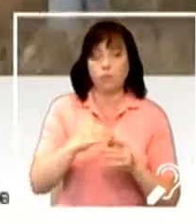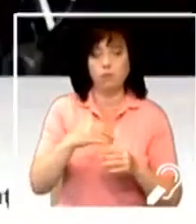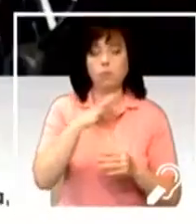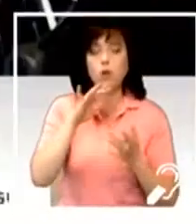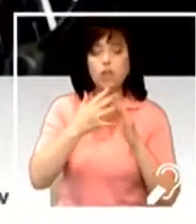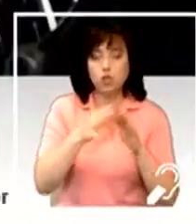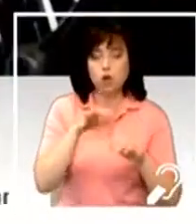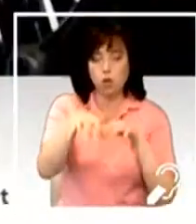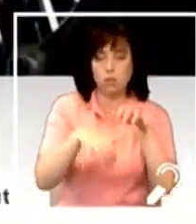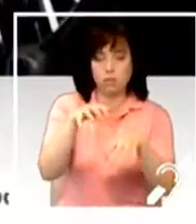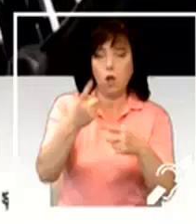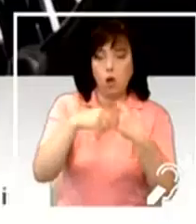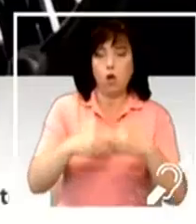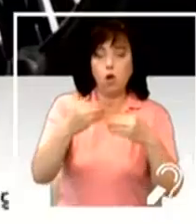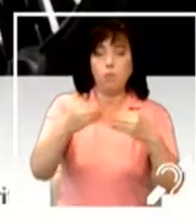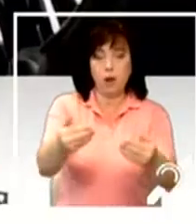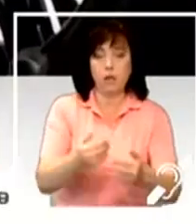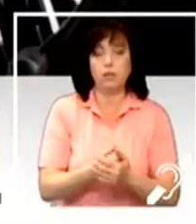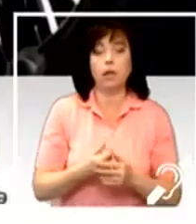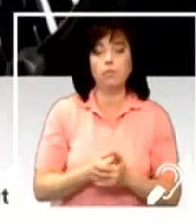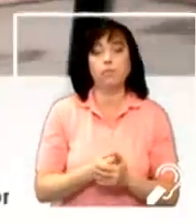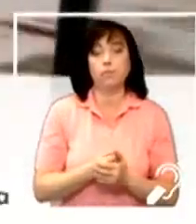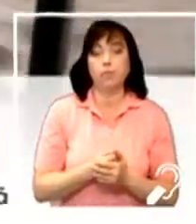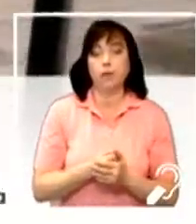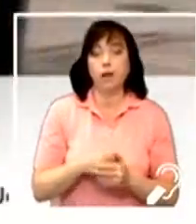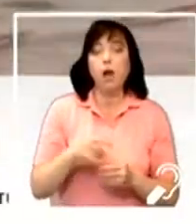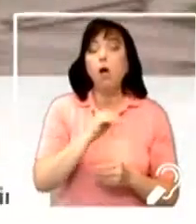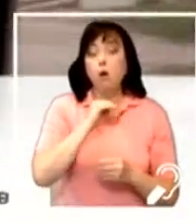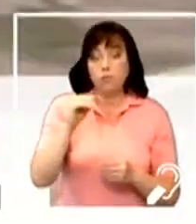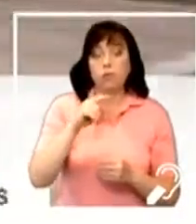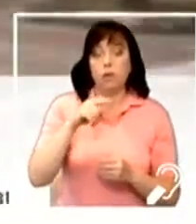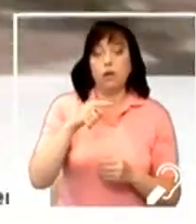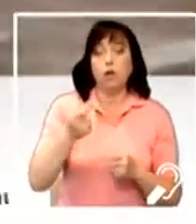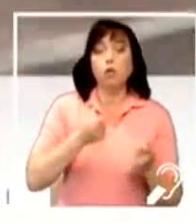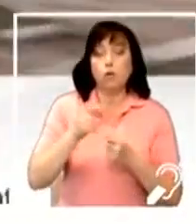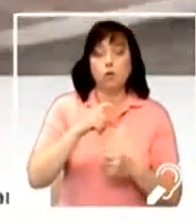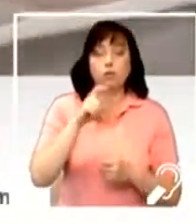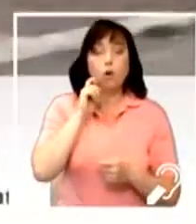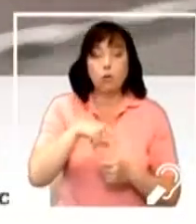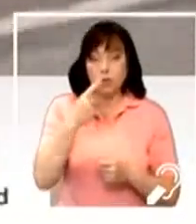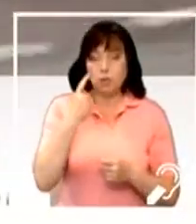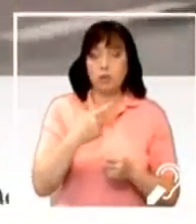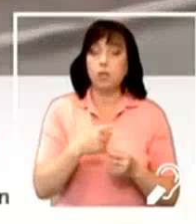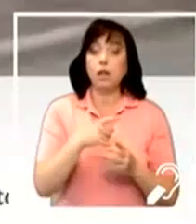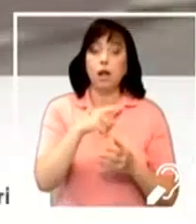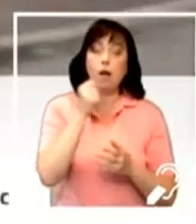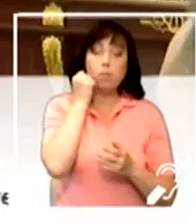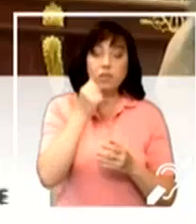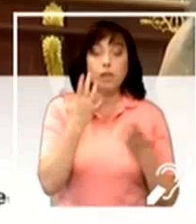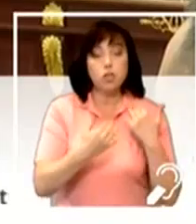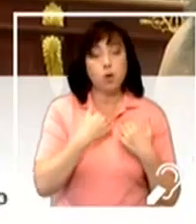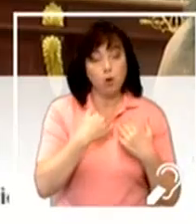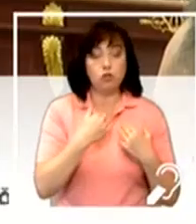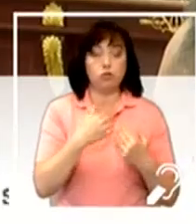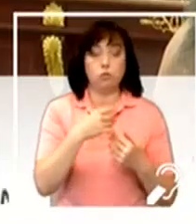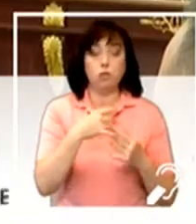multe sate și să încercuiască trupele ruse comasate în localitatea Liman. Oficialii ucraineni au transmis Moscovei să-i contacteze dacă vor să le lase